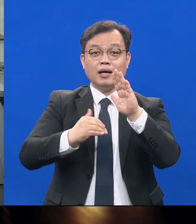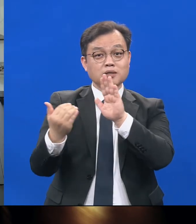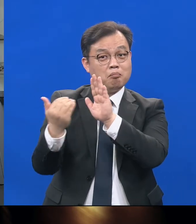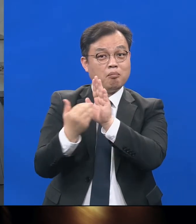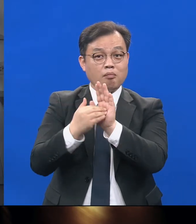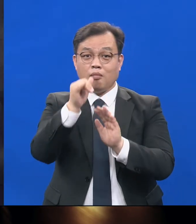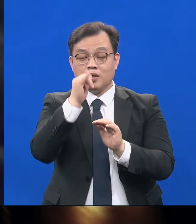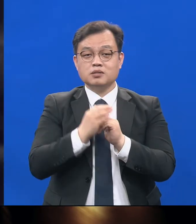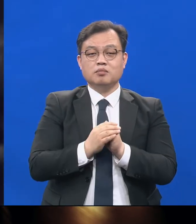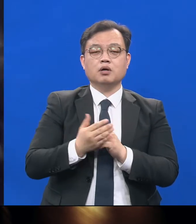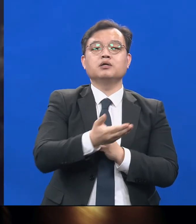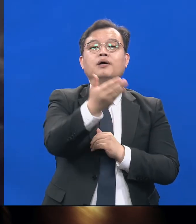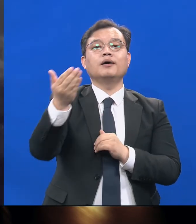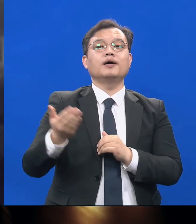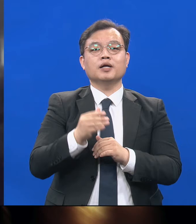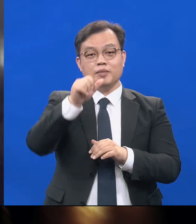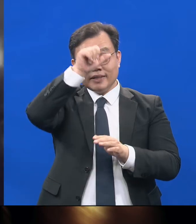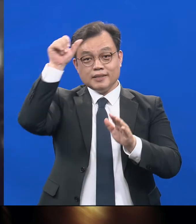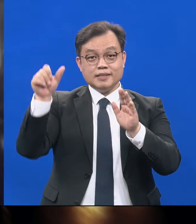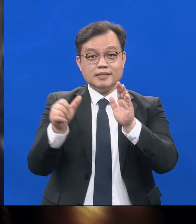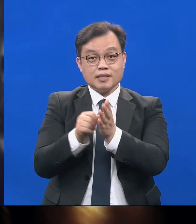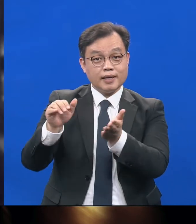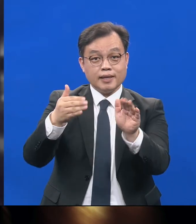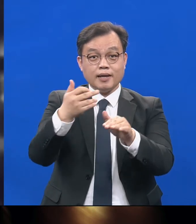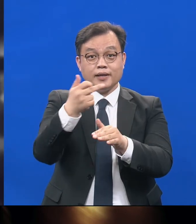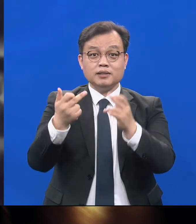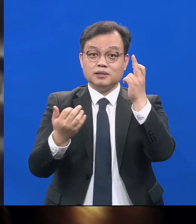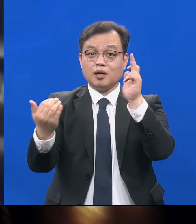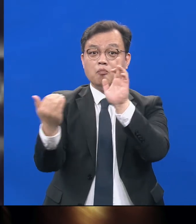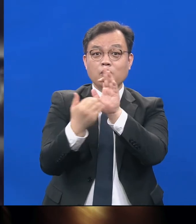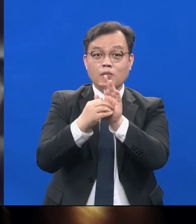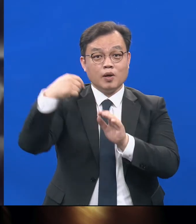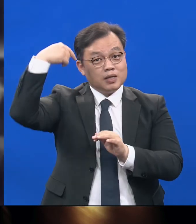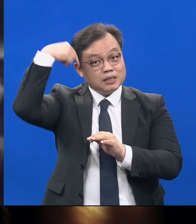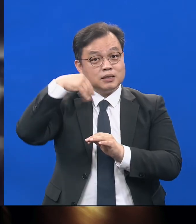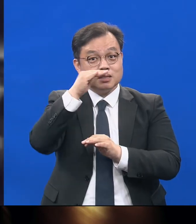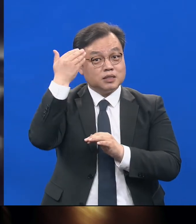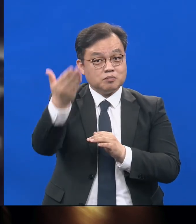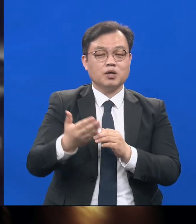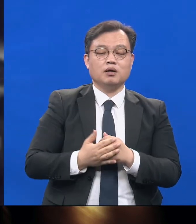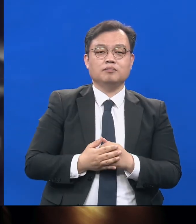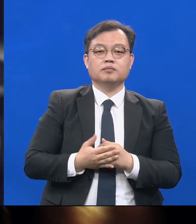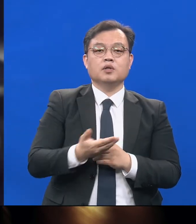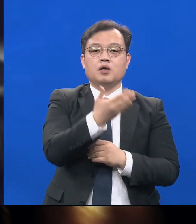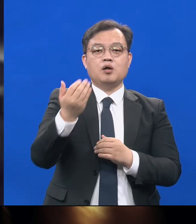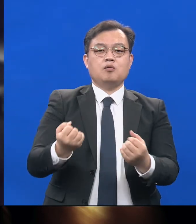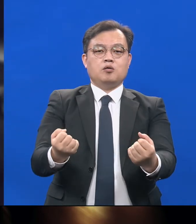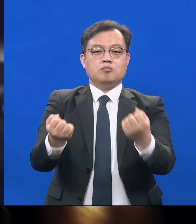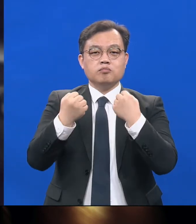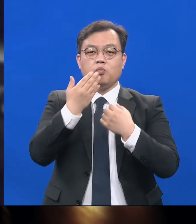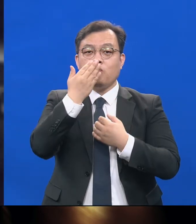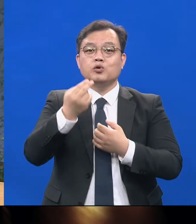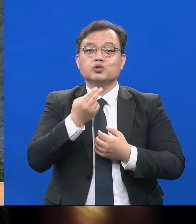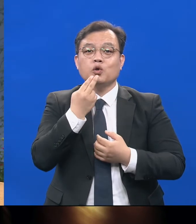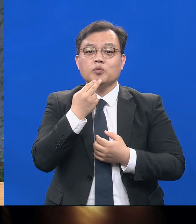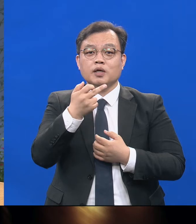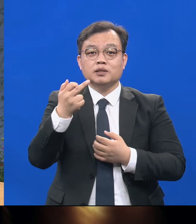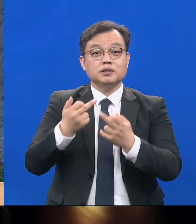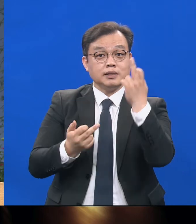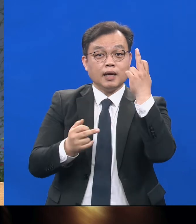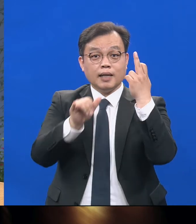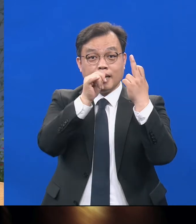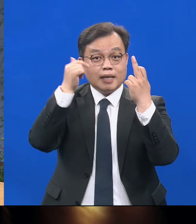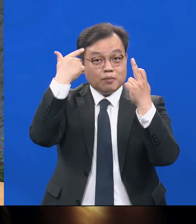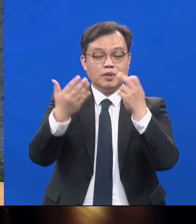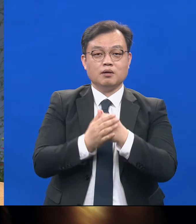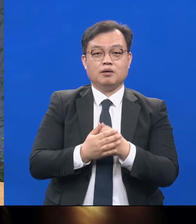있습니까? 여러분의 인생길에 큰 산이 가로막고 있습니까? 여러분의 힘으로 어떻게 할 수 없는 큰 산입니까? 이 시간